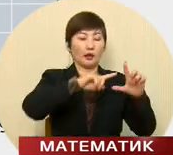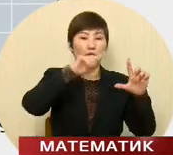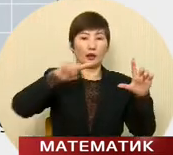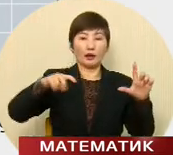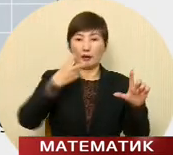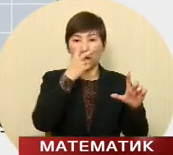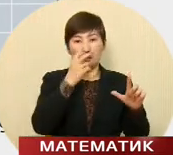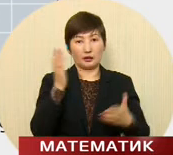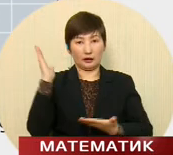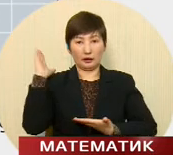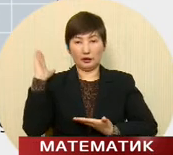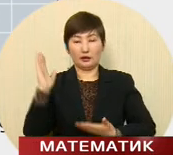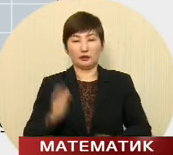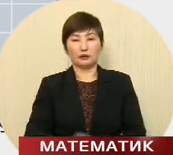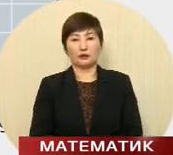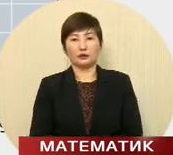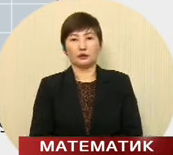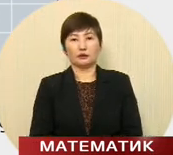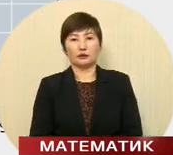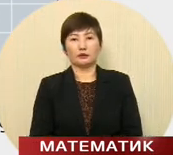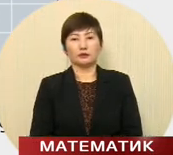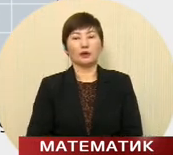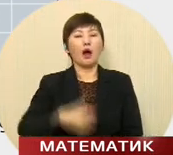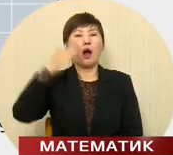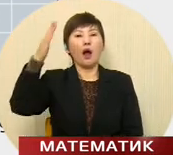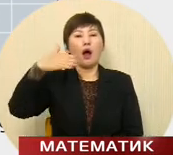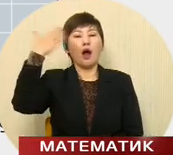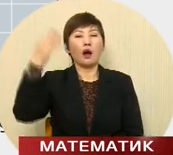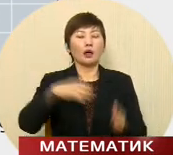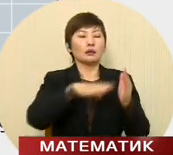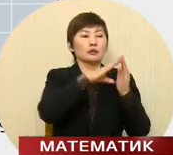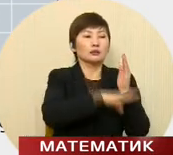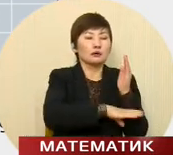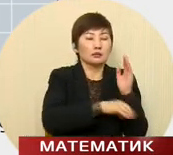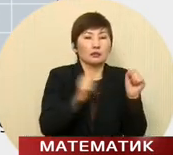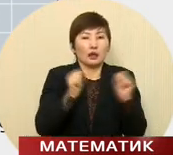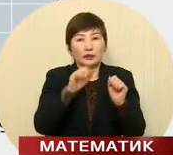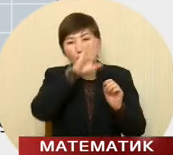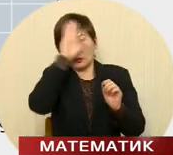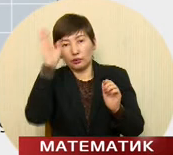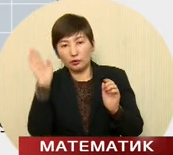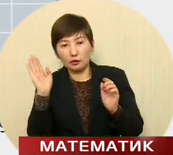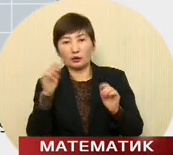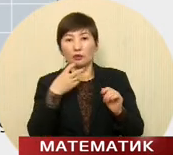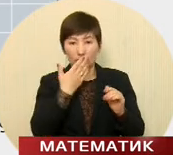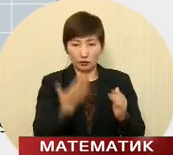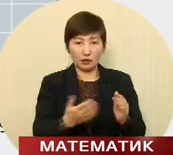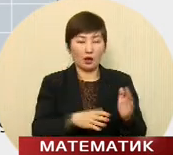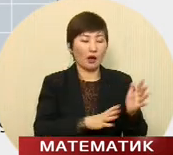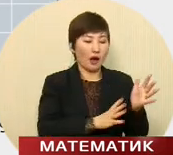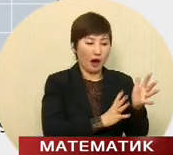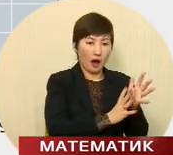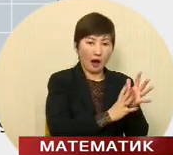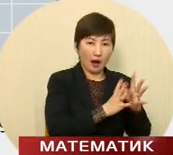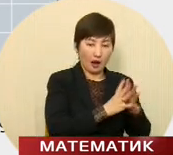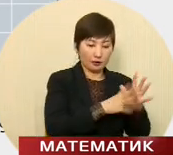ажиглах юм бол за энд бол агаарын температур өгөгдсөн байна. 15-аас 28 хэм хүртэлх агаарын температур өгөгдсөн